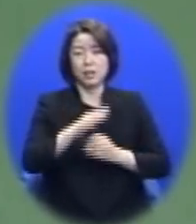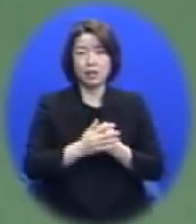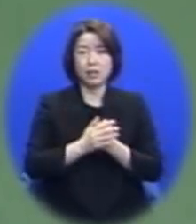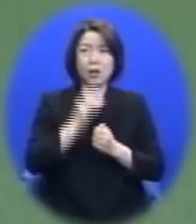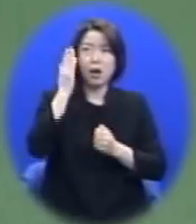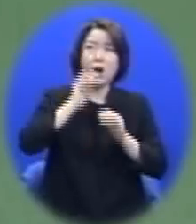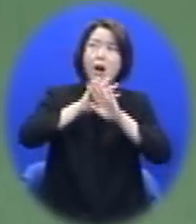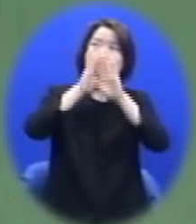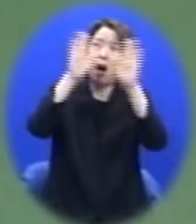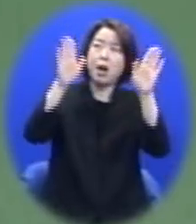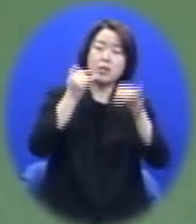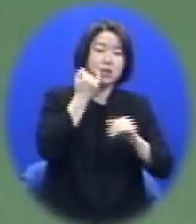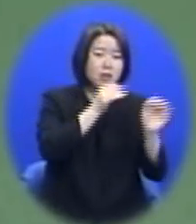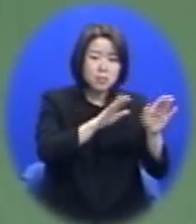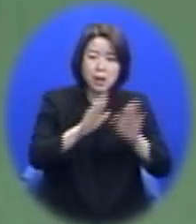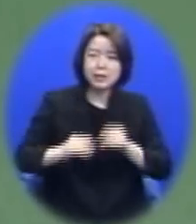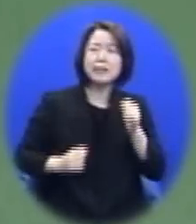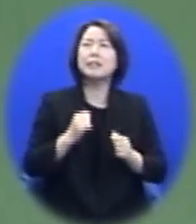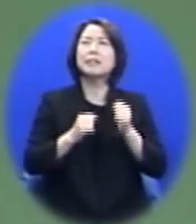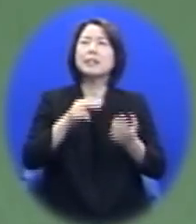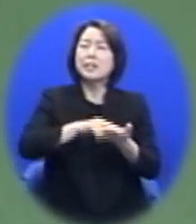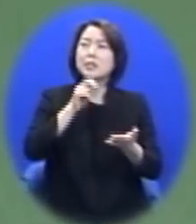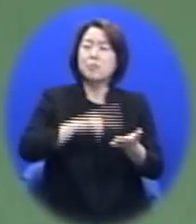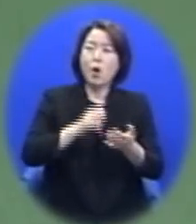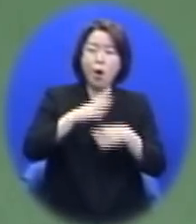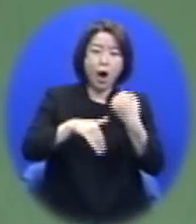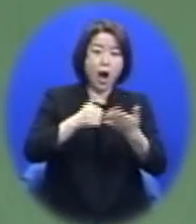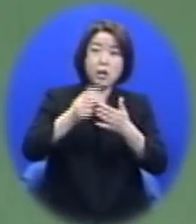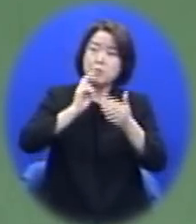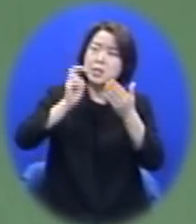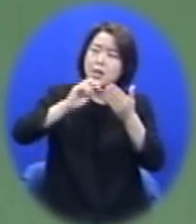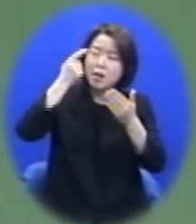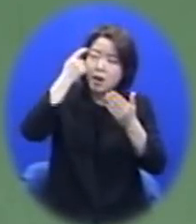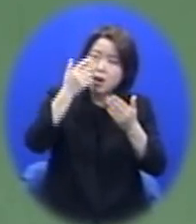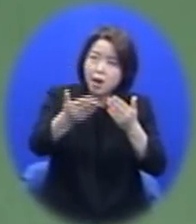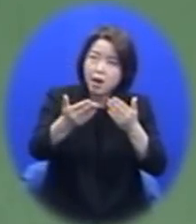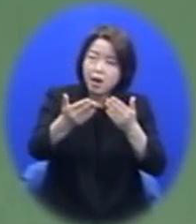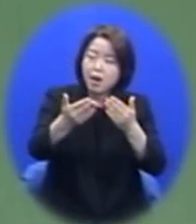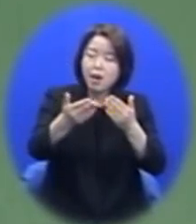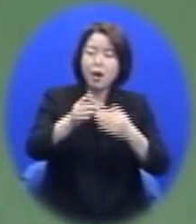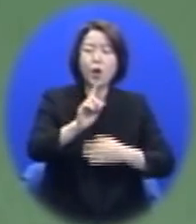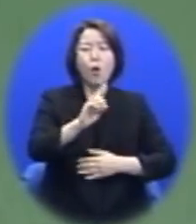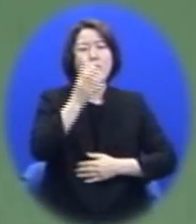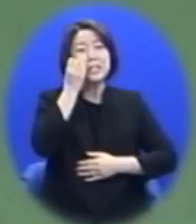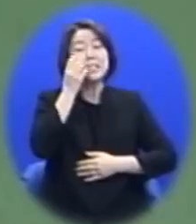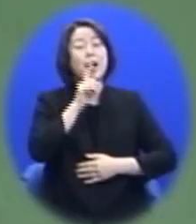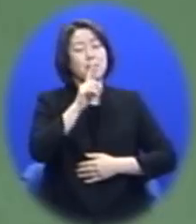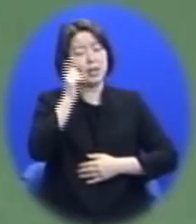바다에게 뛰며 하나님을 찬양하라. 세상에 무슨 그런 말이 다 있네.